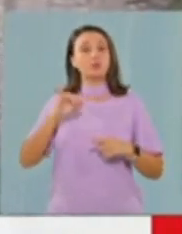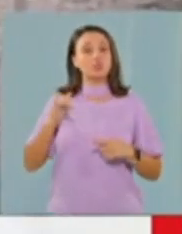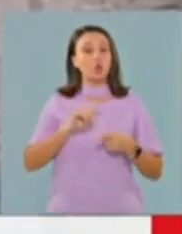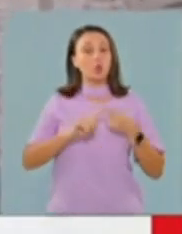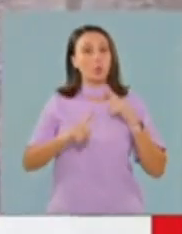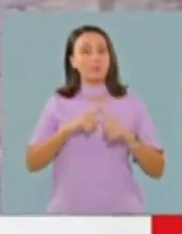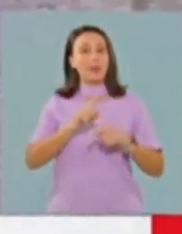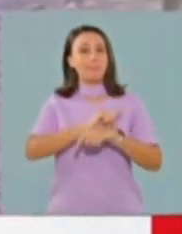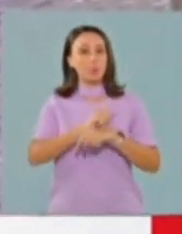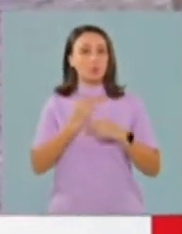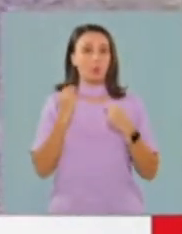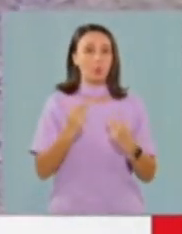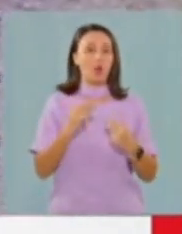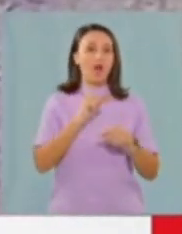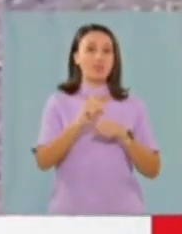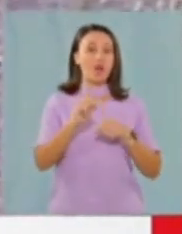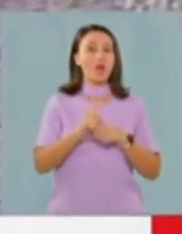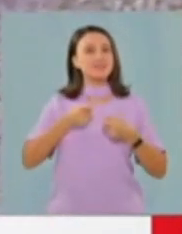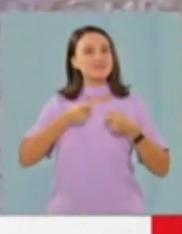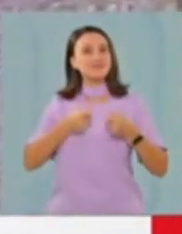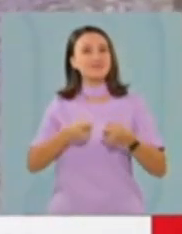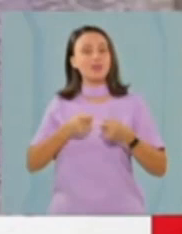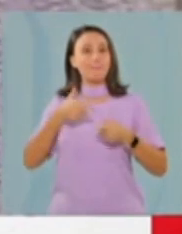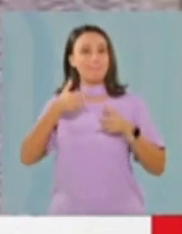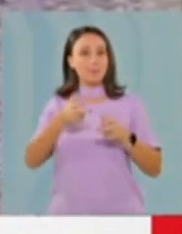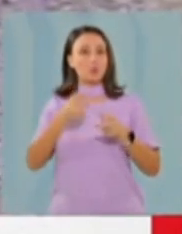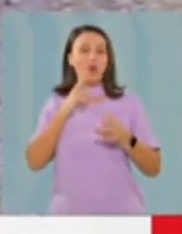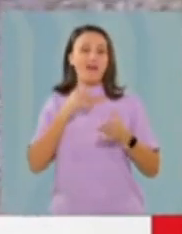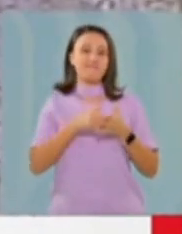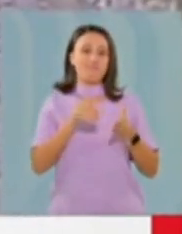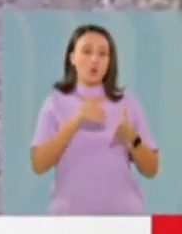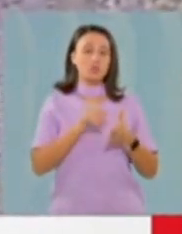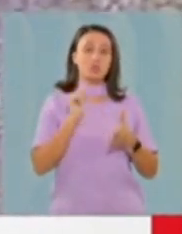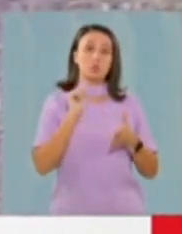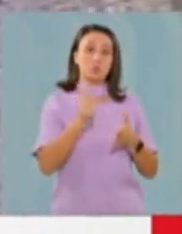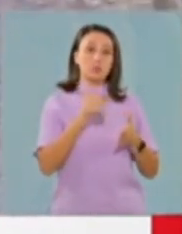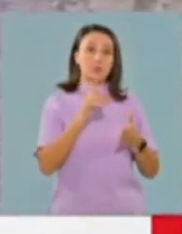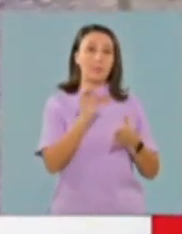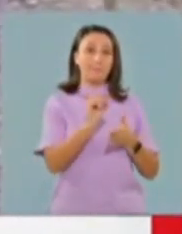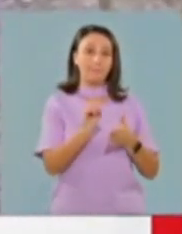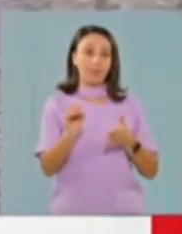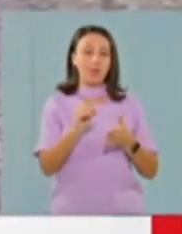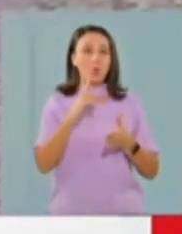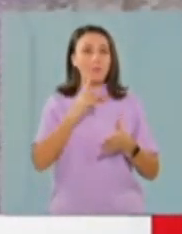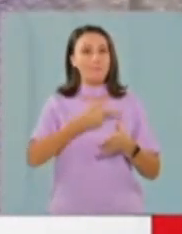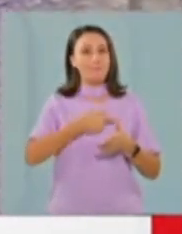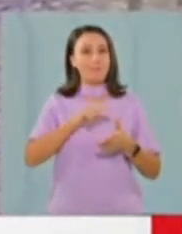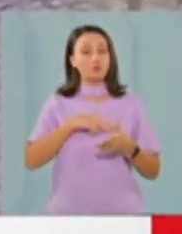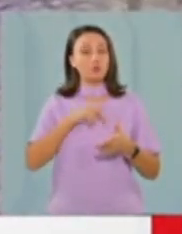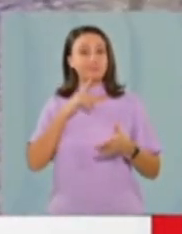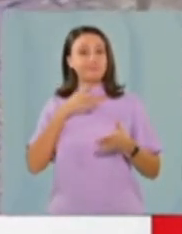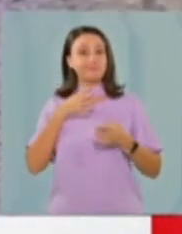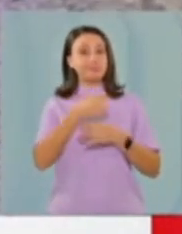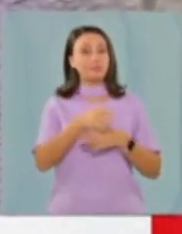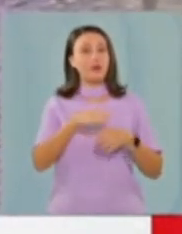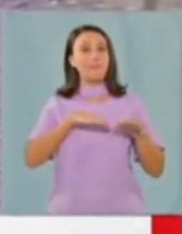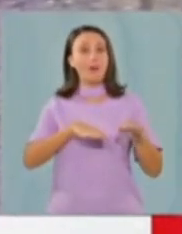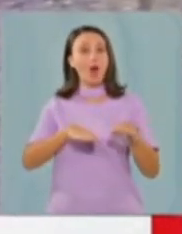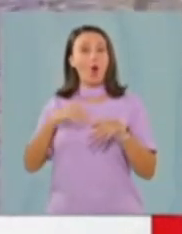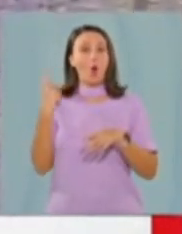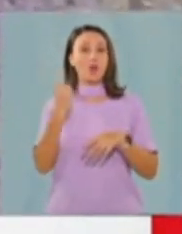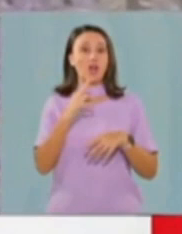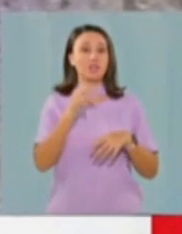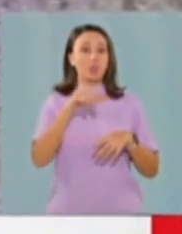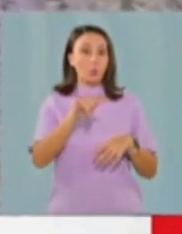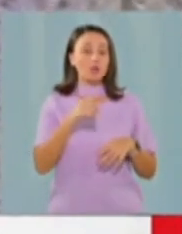lupta sa de minute în șir atacatorul insistă cu pistolul și a folosit nu mai puțin de 11 bile un martor aflată în trecere prin parcarea din orașul Rădăuți